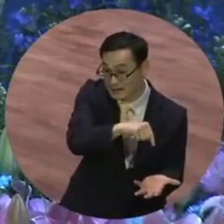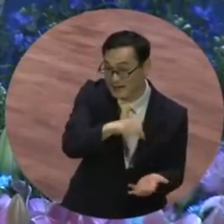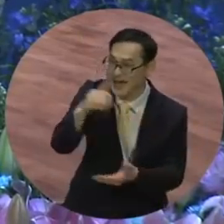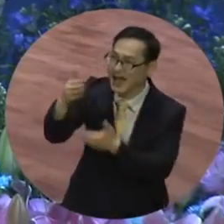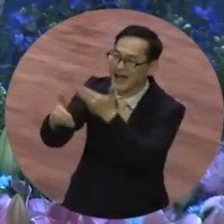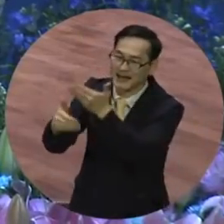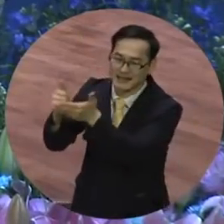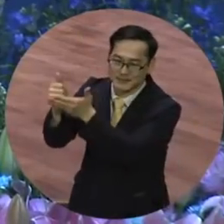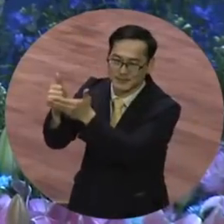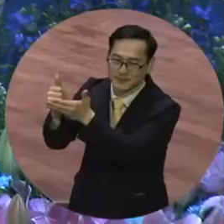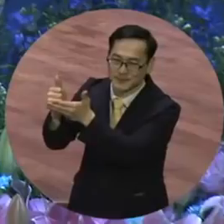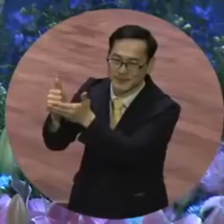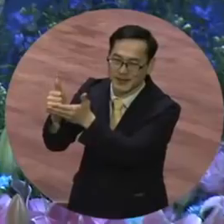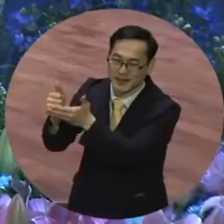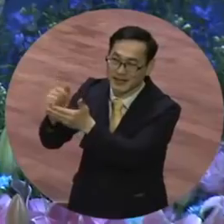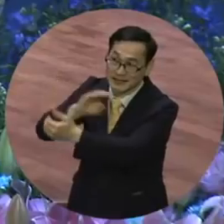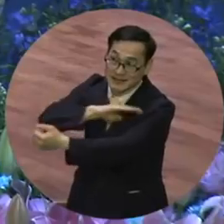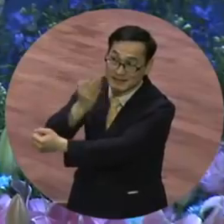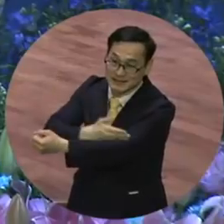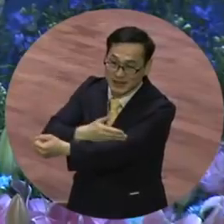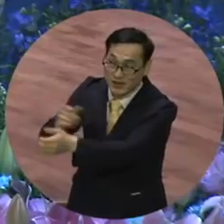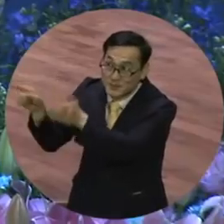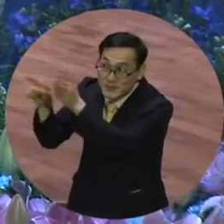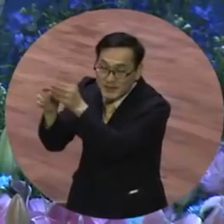하나님의 크기에 따라서 결정된다.